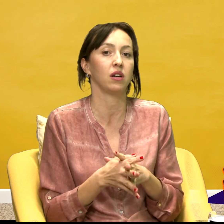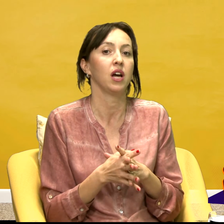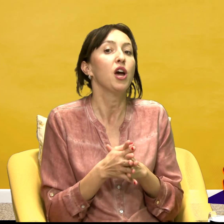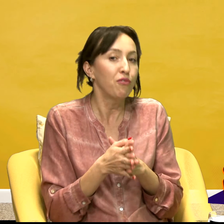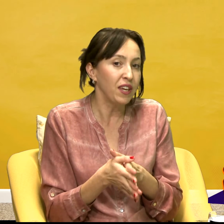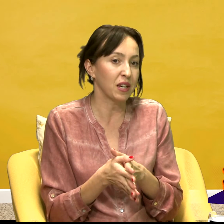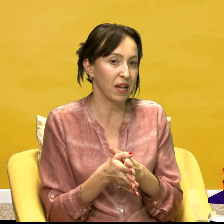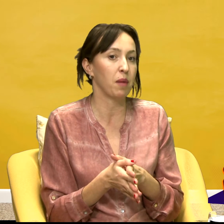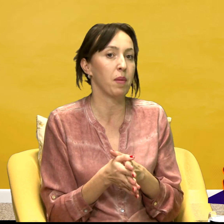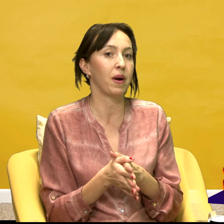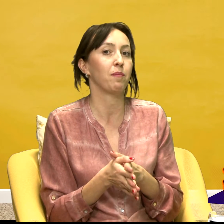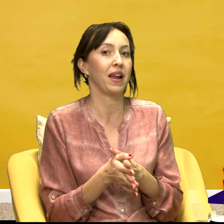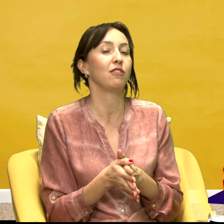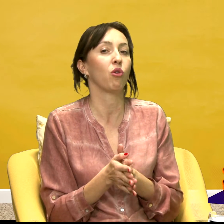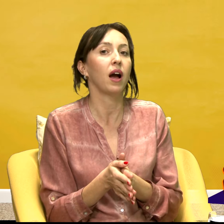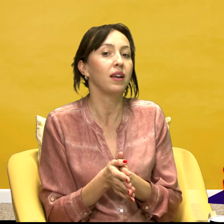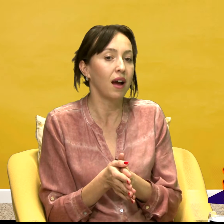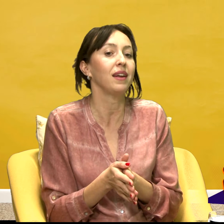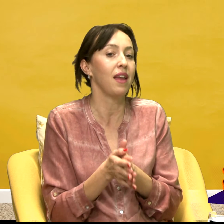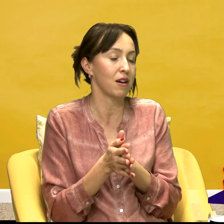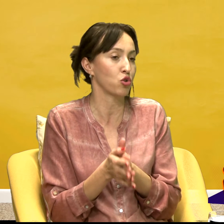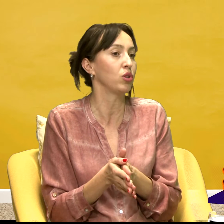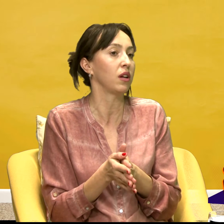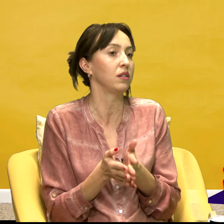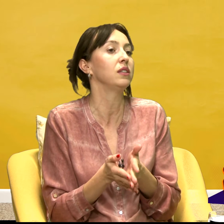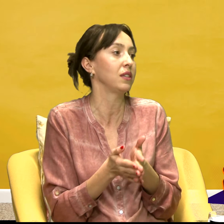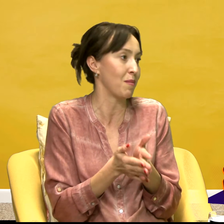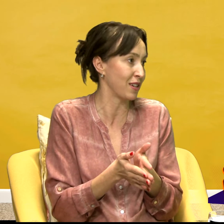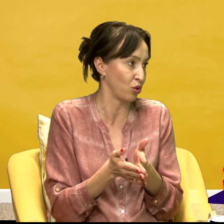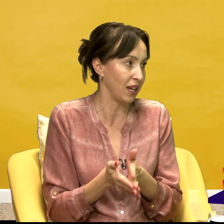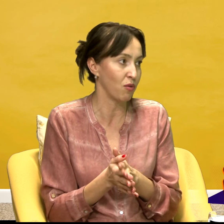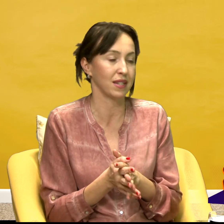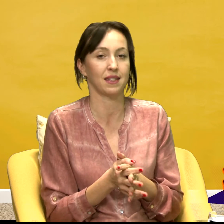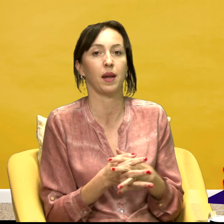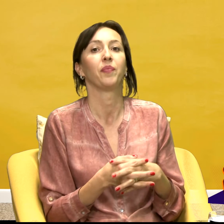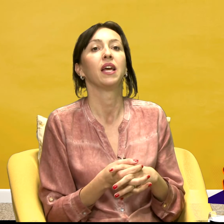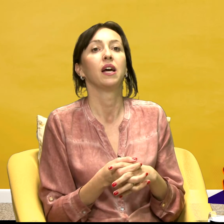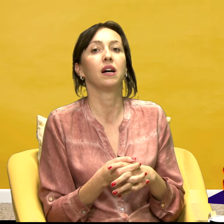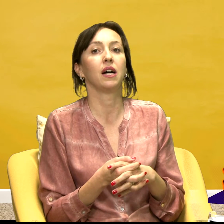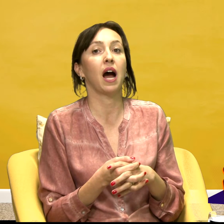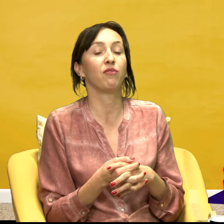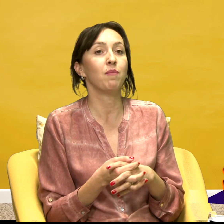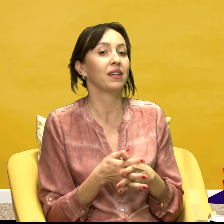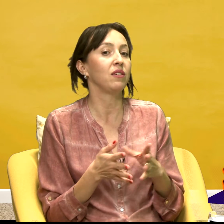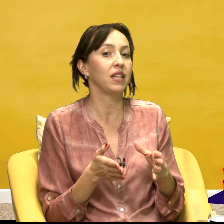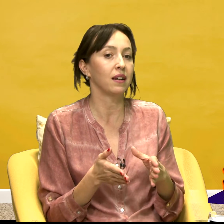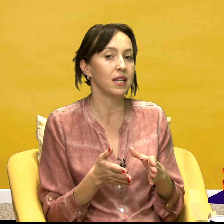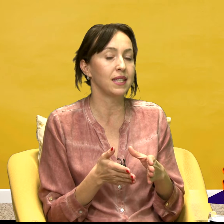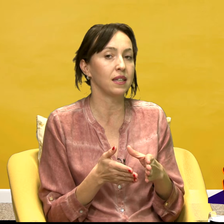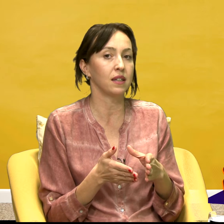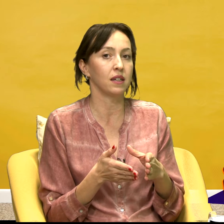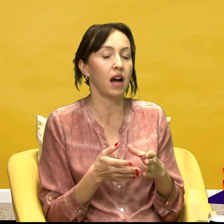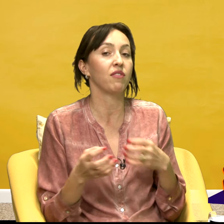unor firme de pe plan local care ne ajută în demersurile noastre.